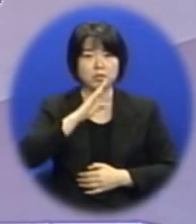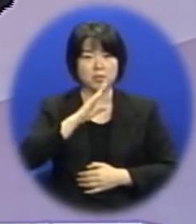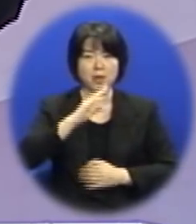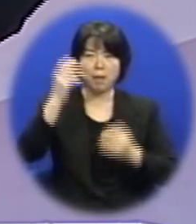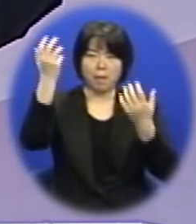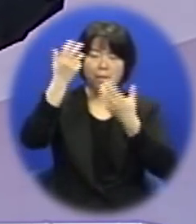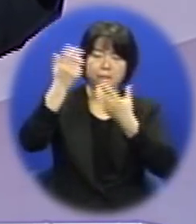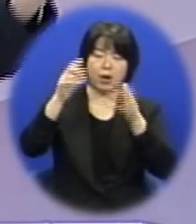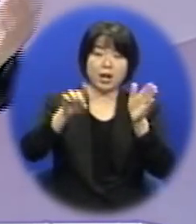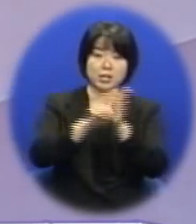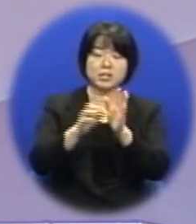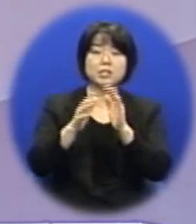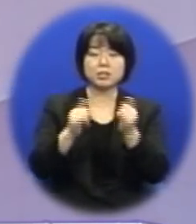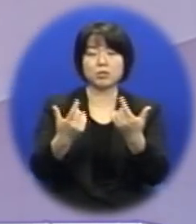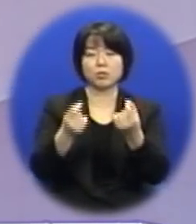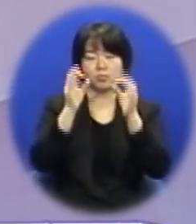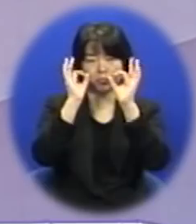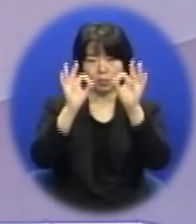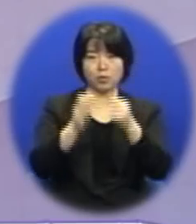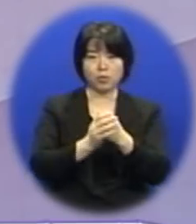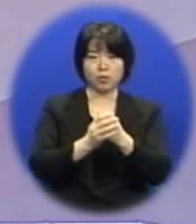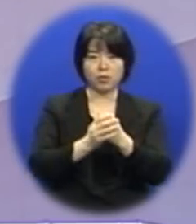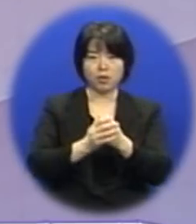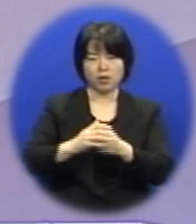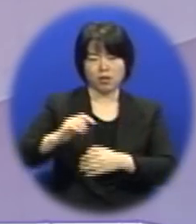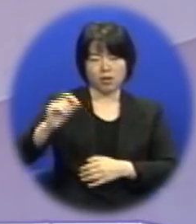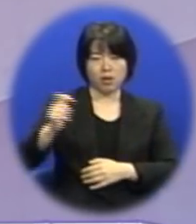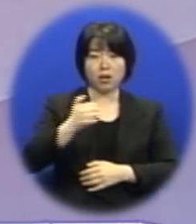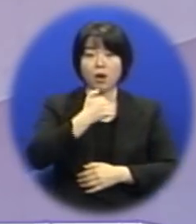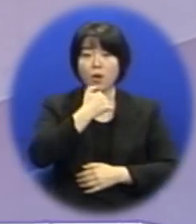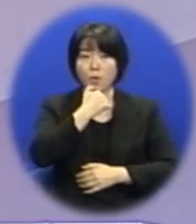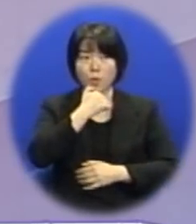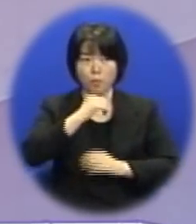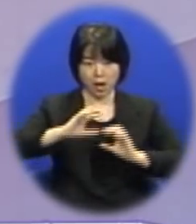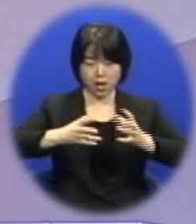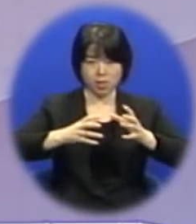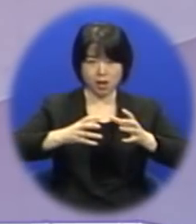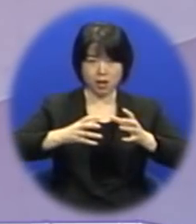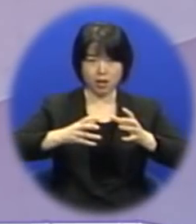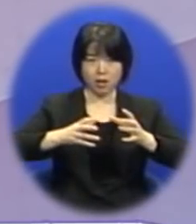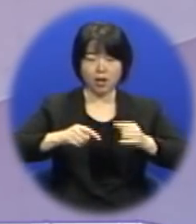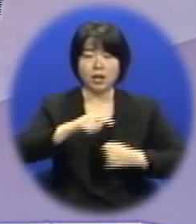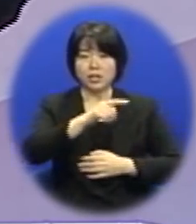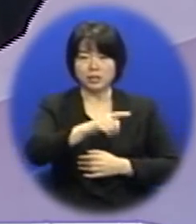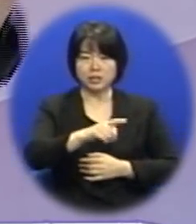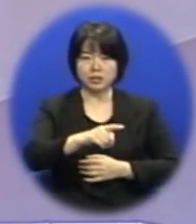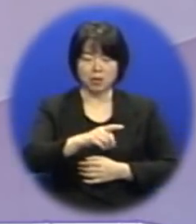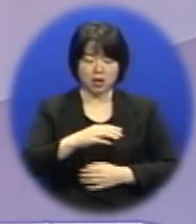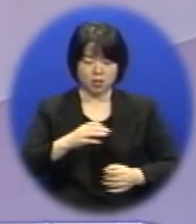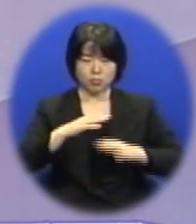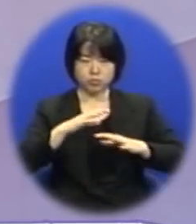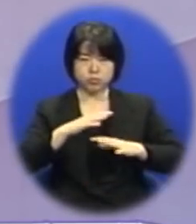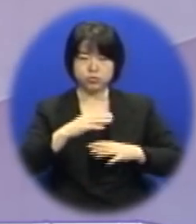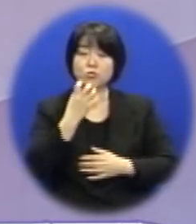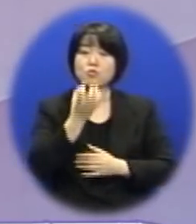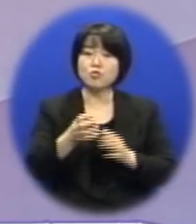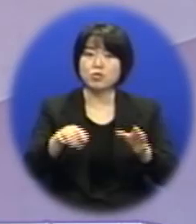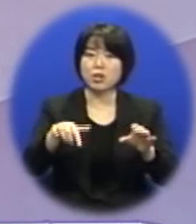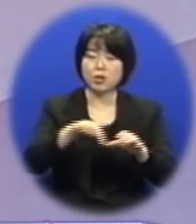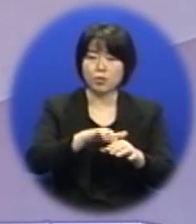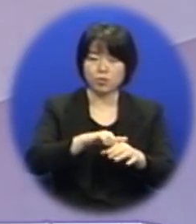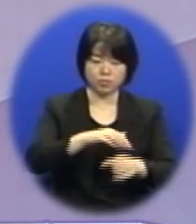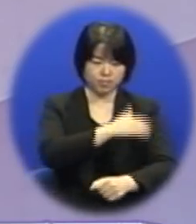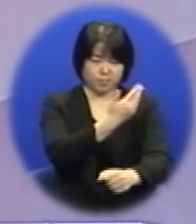막강한 로마 제국 그리고 유대교의 그 권 살기 등등한 유대교의 그